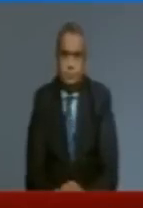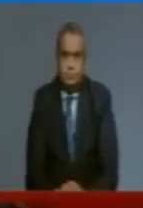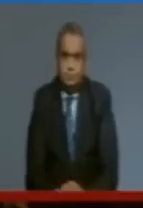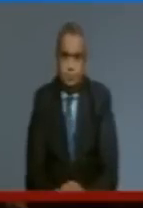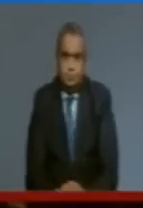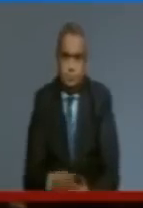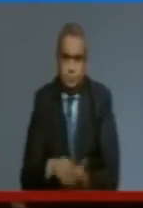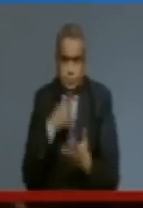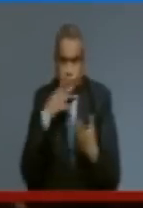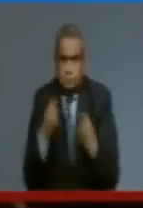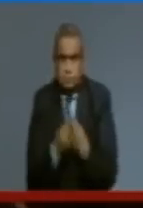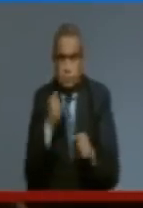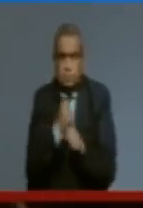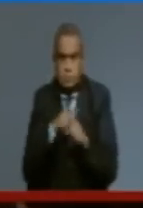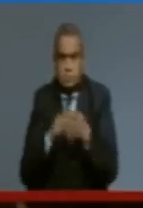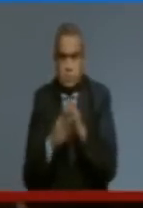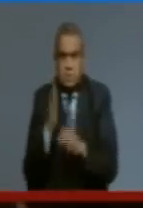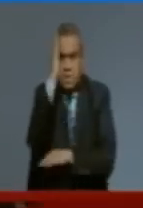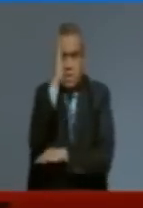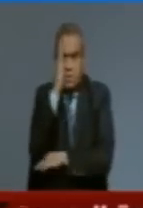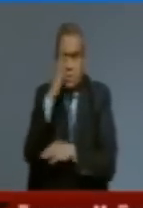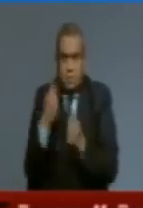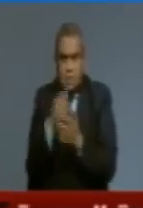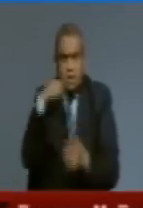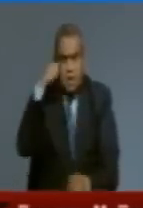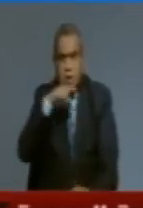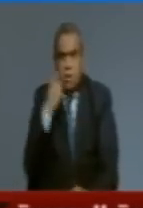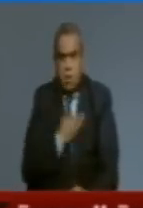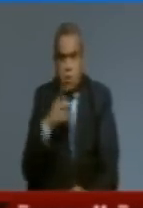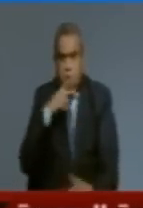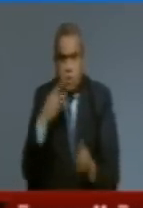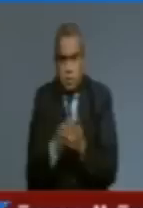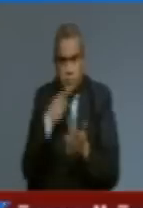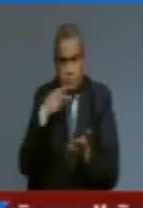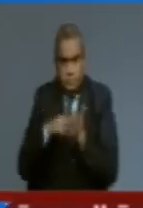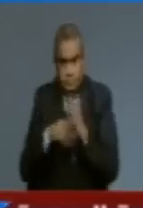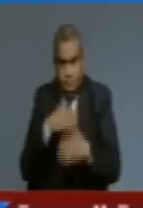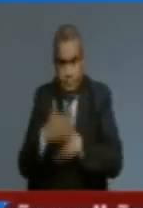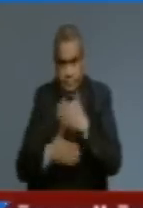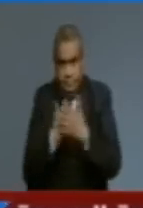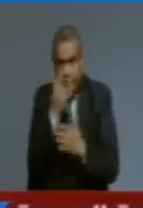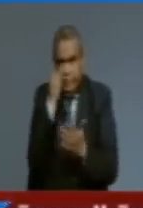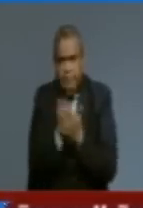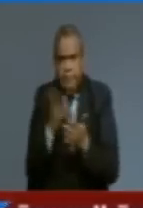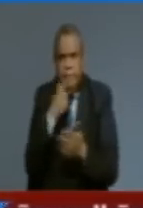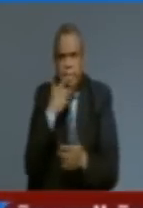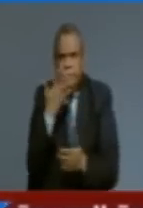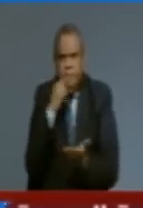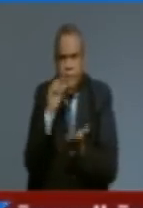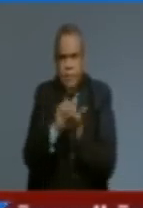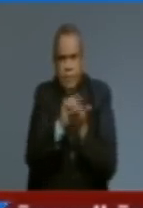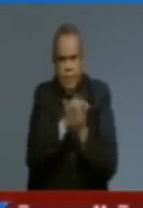لمشاركة في عملية تأسيس مع فخامة رئيس بوتين، لأن البنك تشكل بإرادة 5 دول الأعضاء في